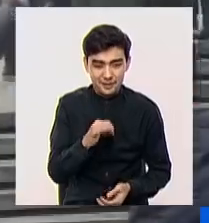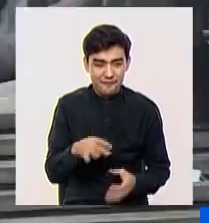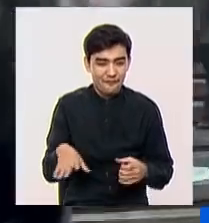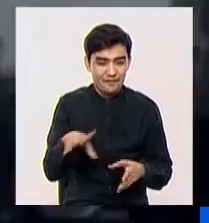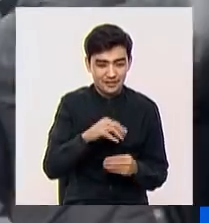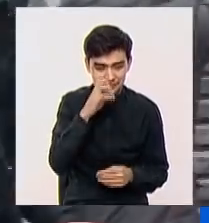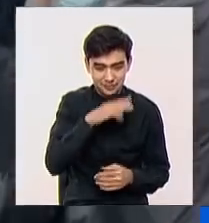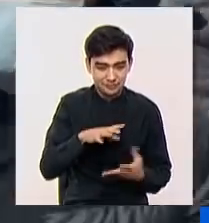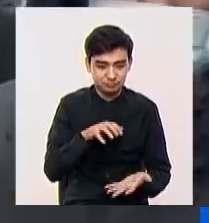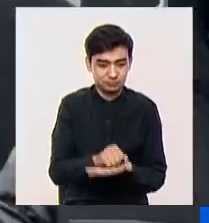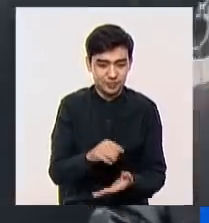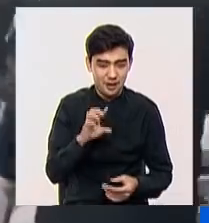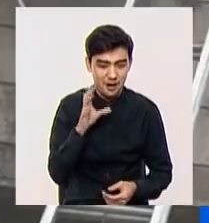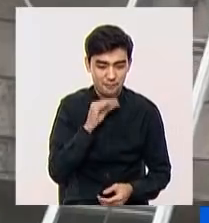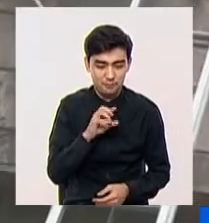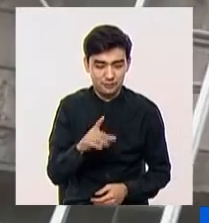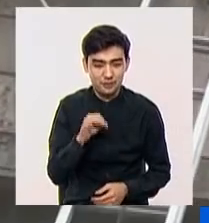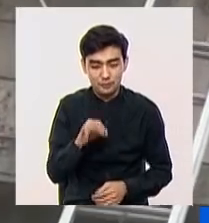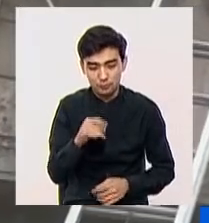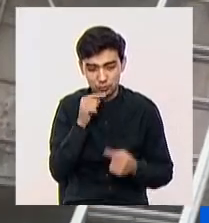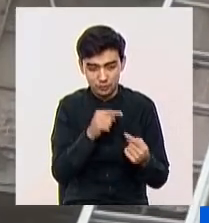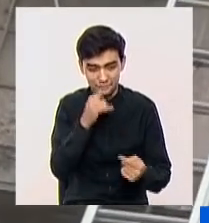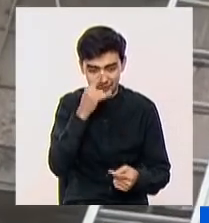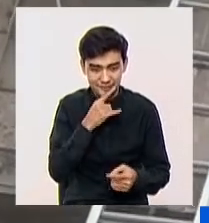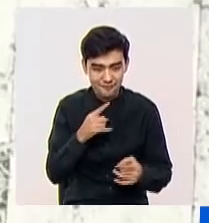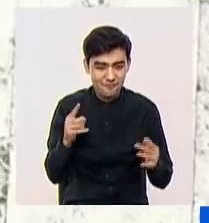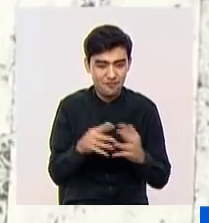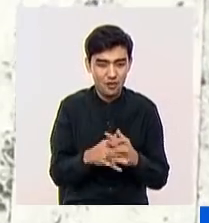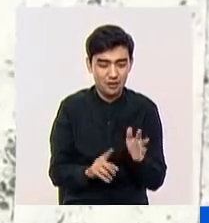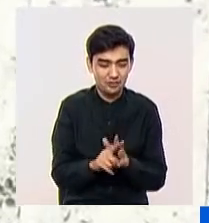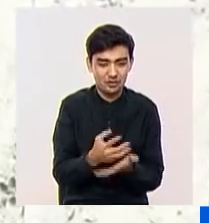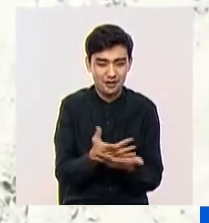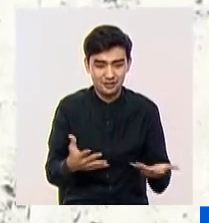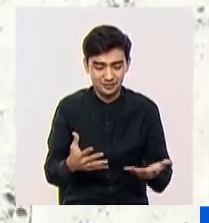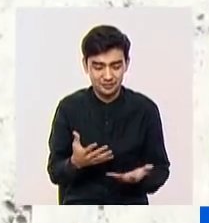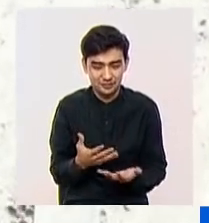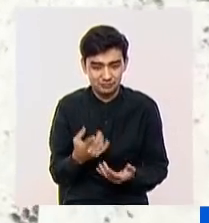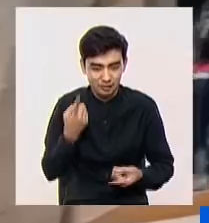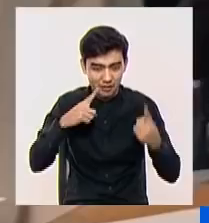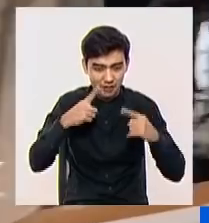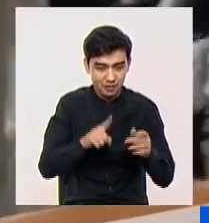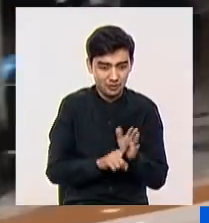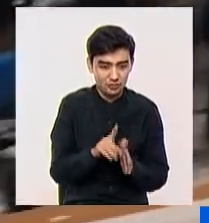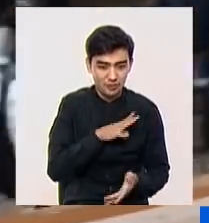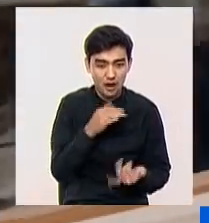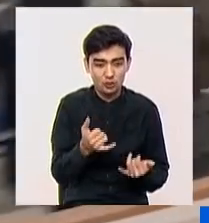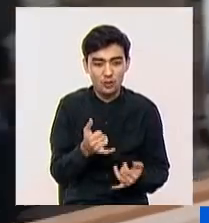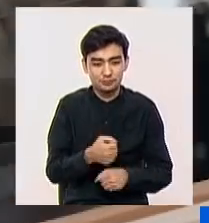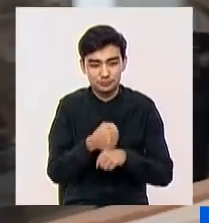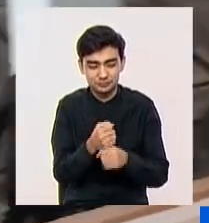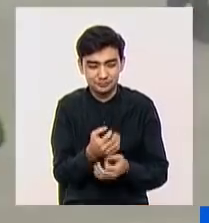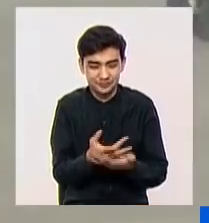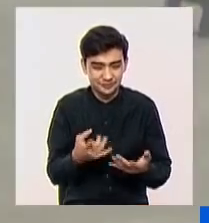президент сказал что против казахстана развязана война самыми разными методами сейчас те кто устраивал по двум и